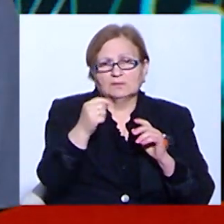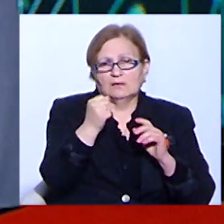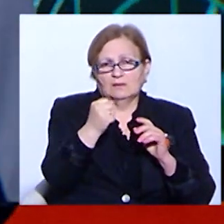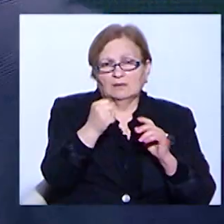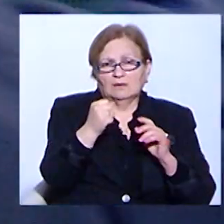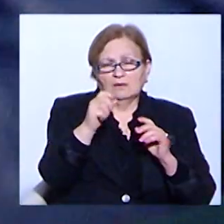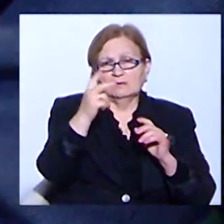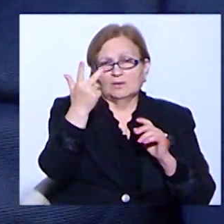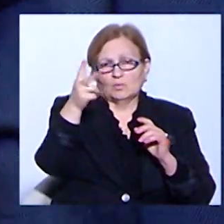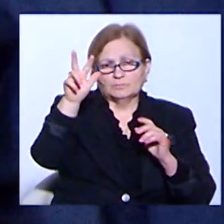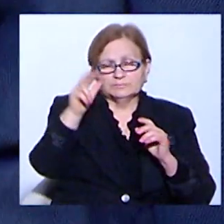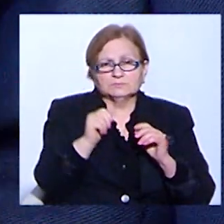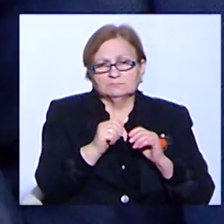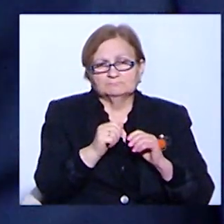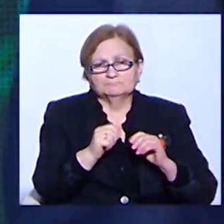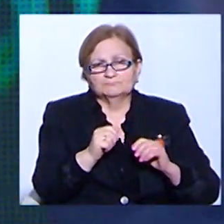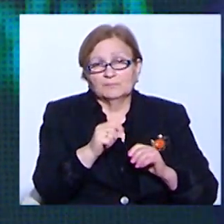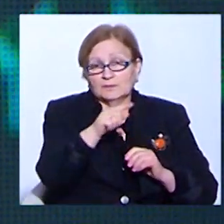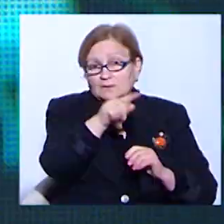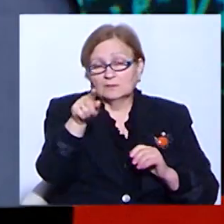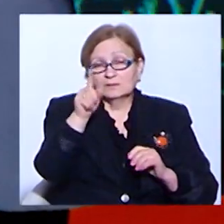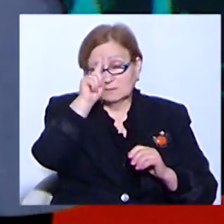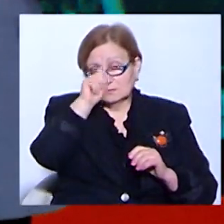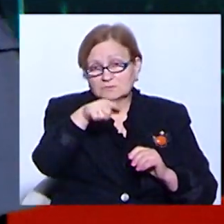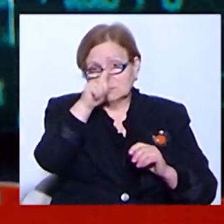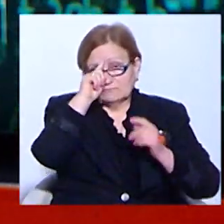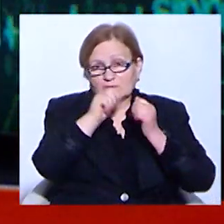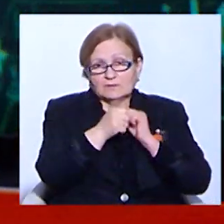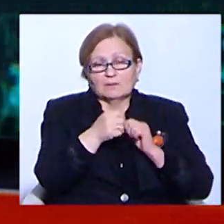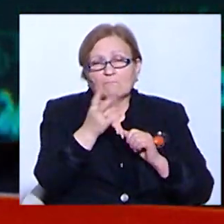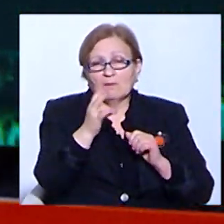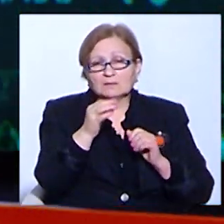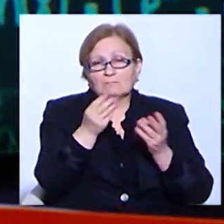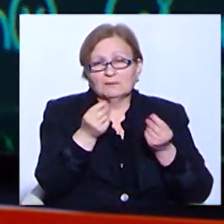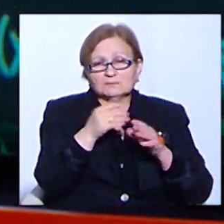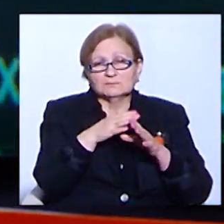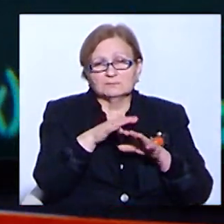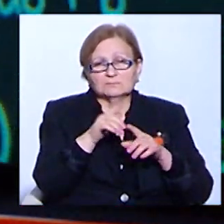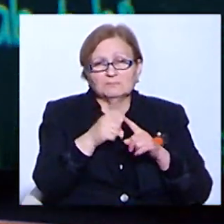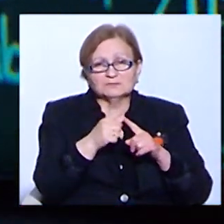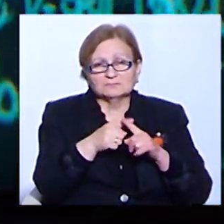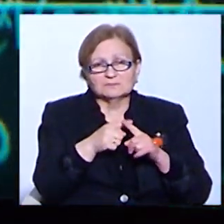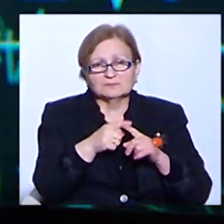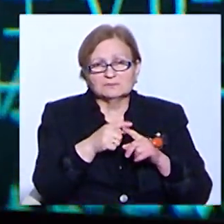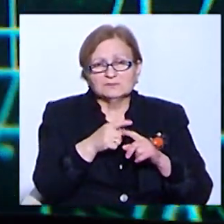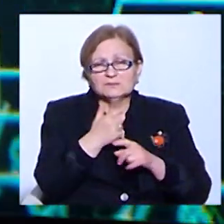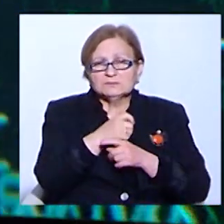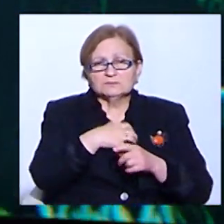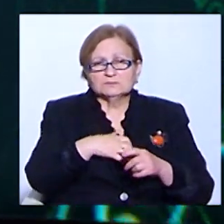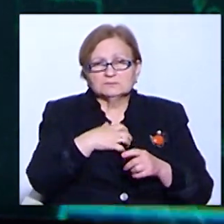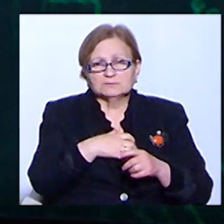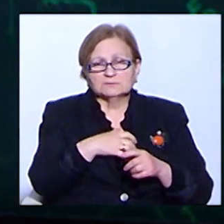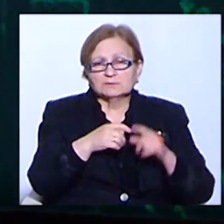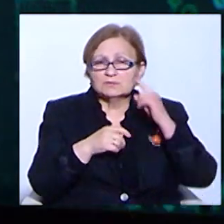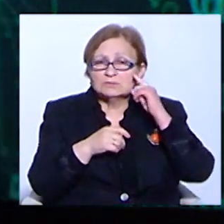გაყოფილი ა კუბზე. დარწმუნებული ვარ ეს ფორმულა კარგად გახსოვთ, მაგრამ მათემატიკაში ჩემი აზრით, არამარტო ჩემი აზრით, ძალიან მნიშვნელოვანია,